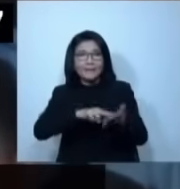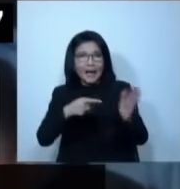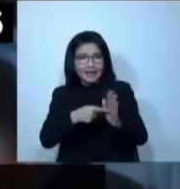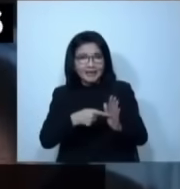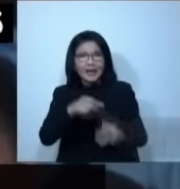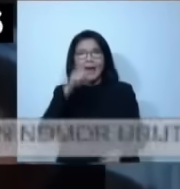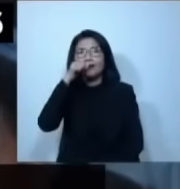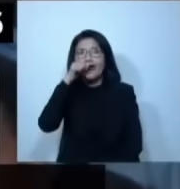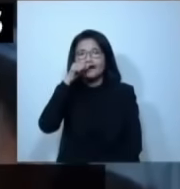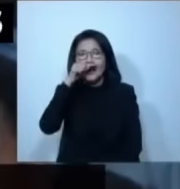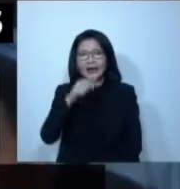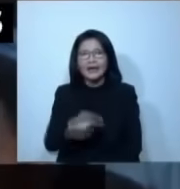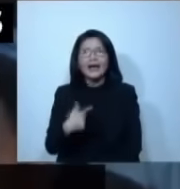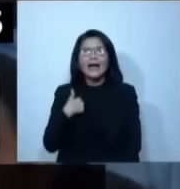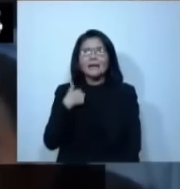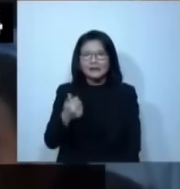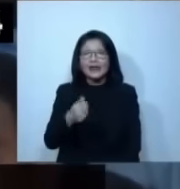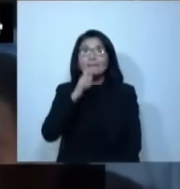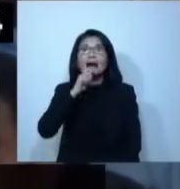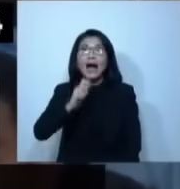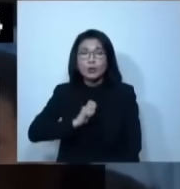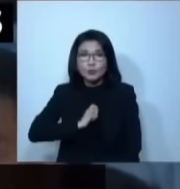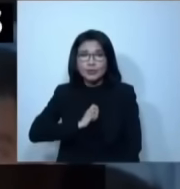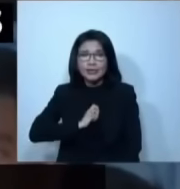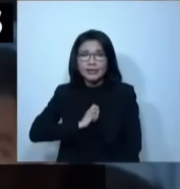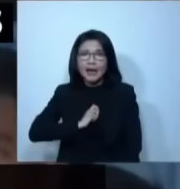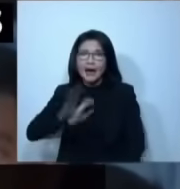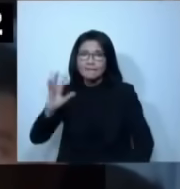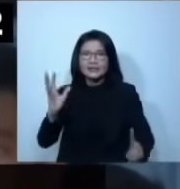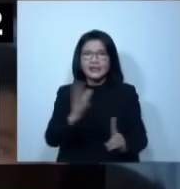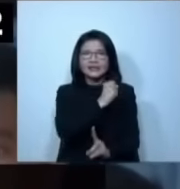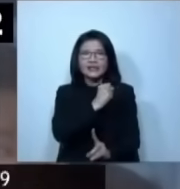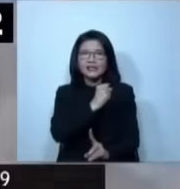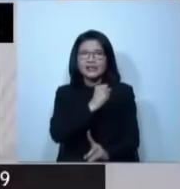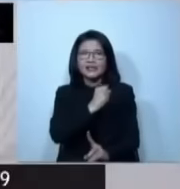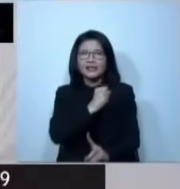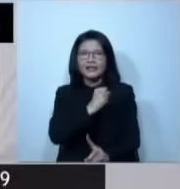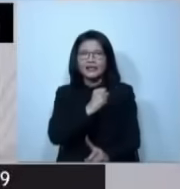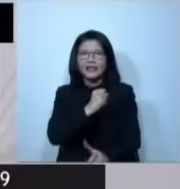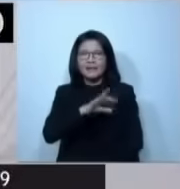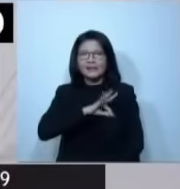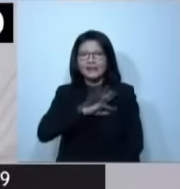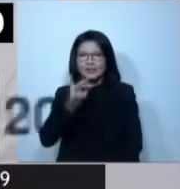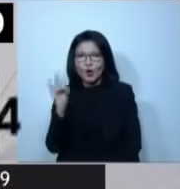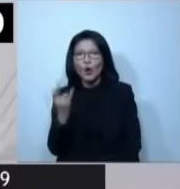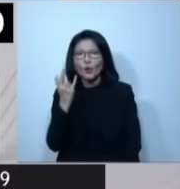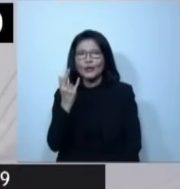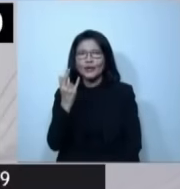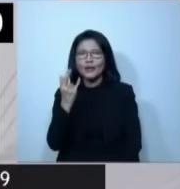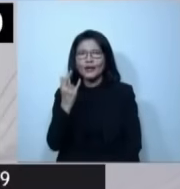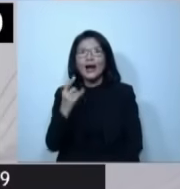Bapak eh bisa mengakui prestasi pemerintah Jokowi dalam mengembangkan ee